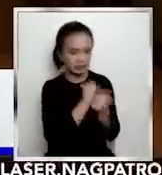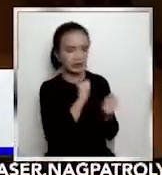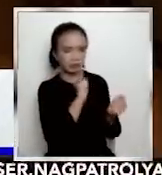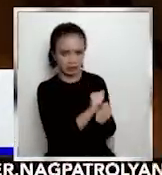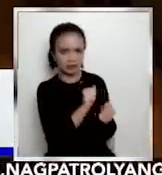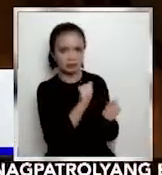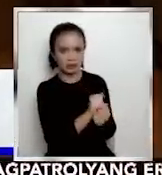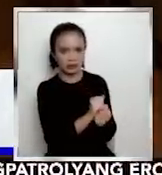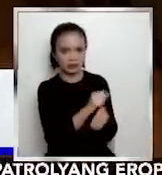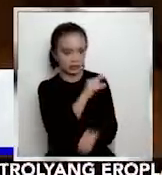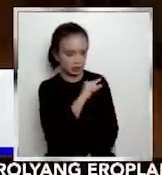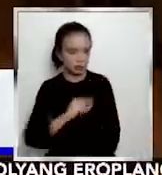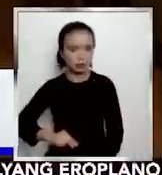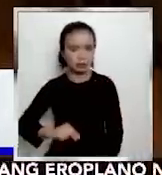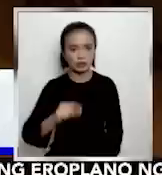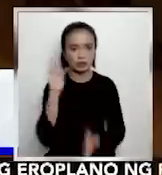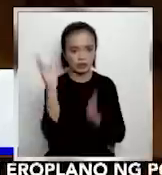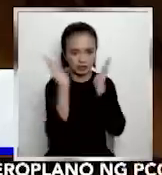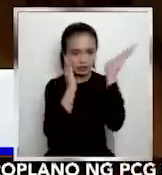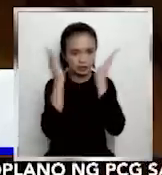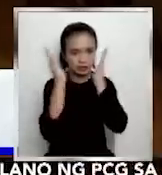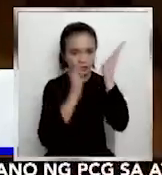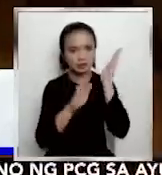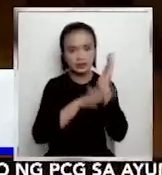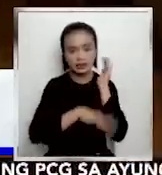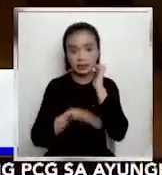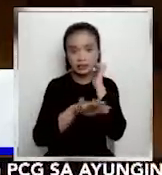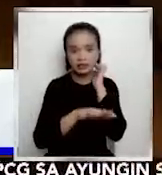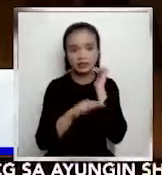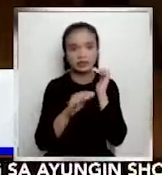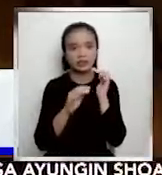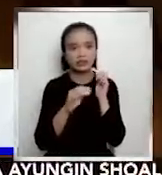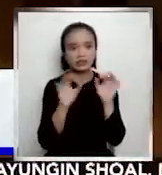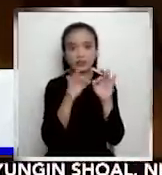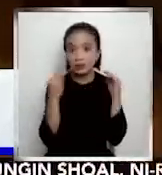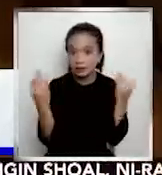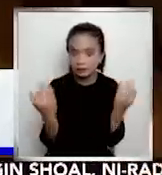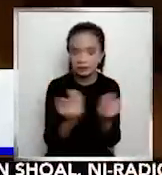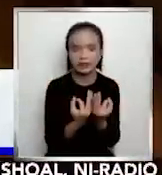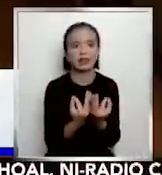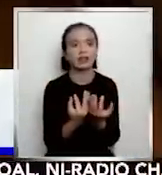nasa tabi na naglilingkod sa kanila. Sa kanilang pamilya, sa